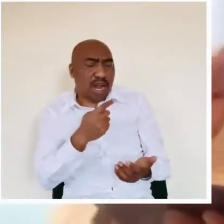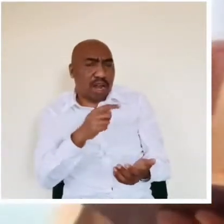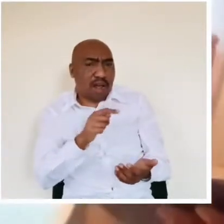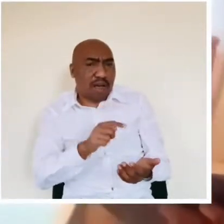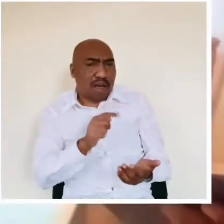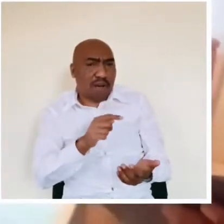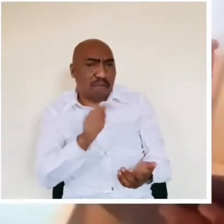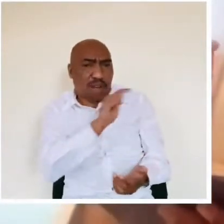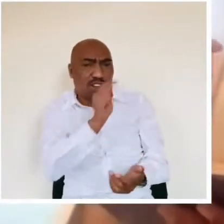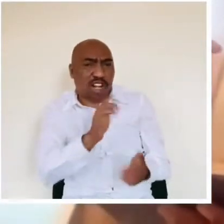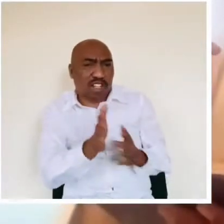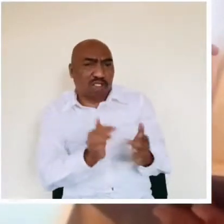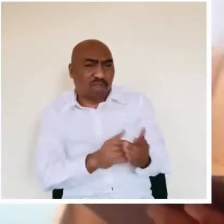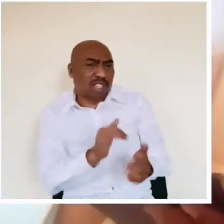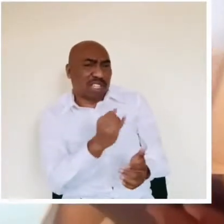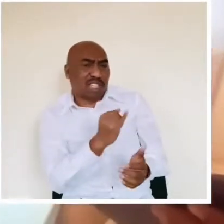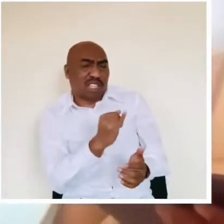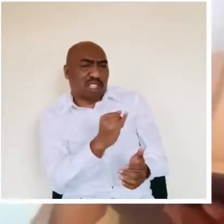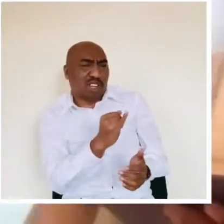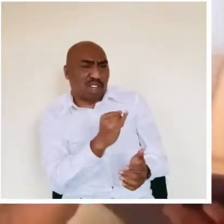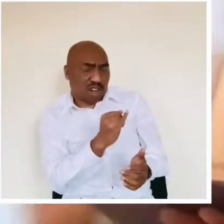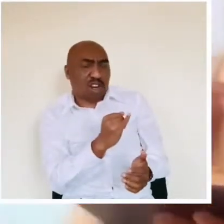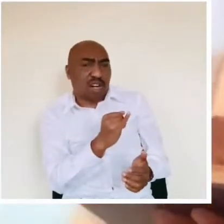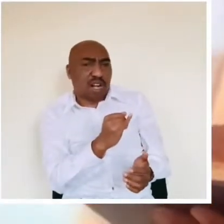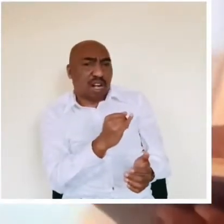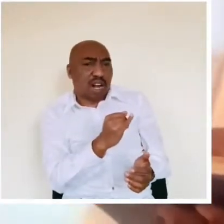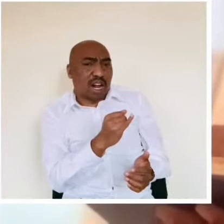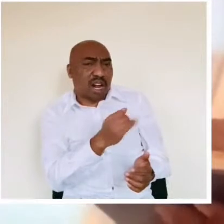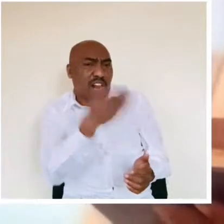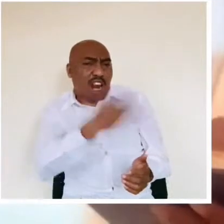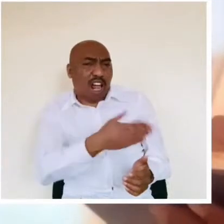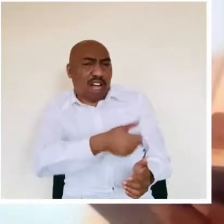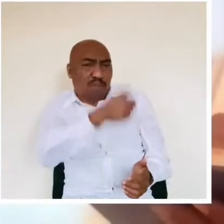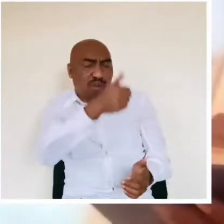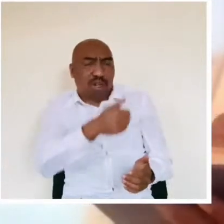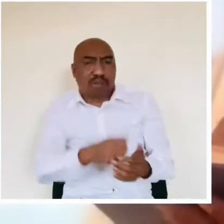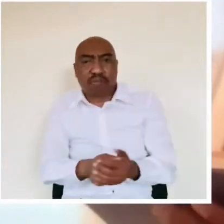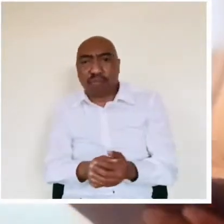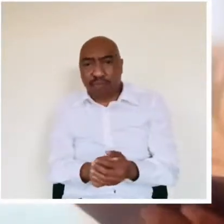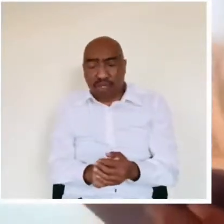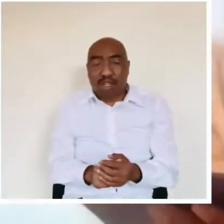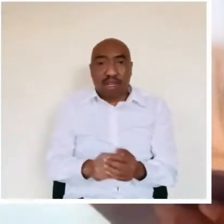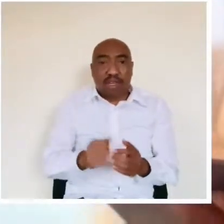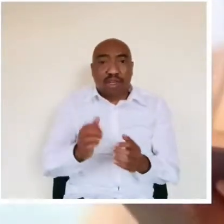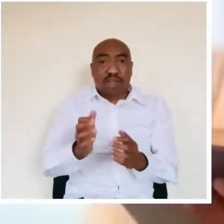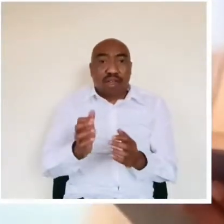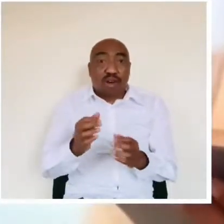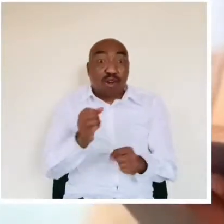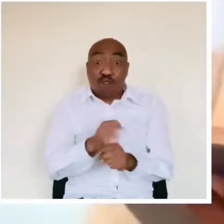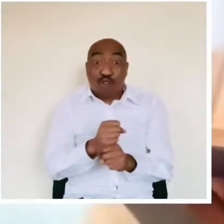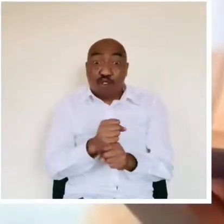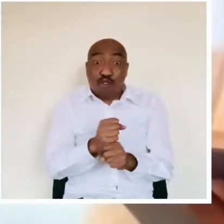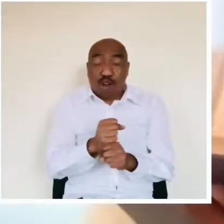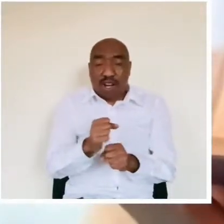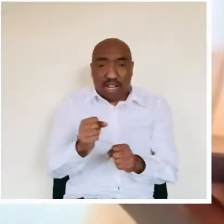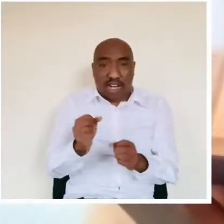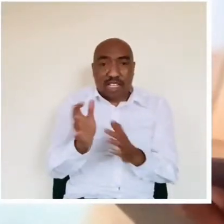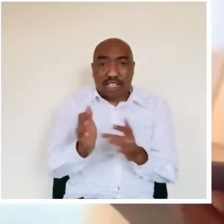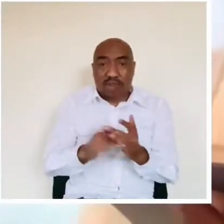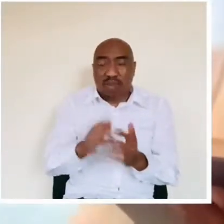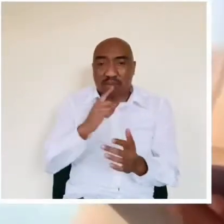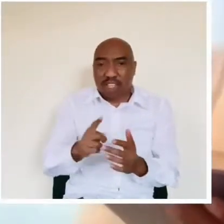parce que si Jésus répond, c'est le commandement de ne pas tuer qui est le plus grand, il va dire, alors qu'en est-il du commandement de ne pas faire